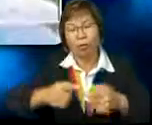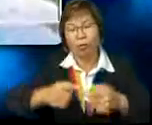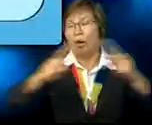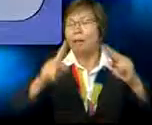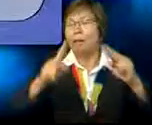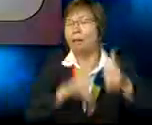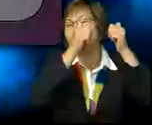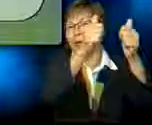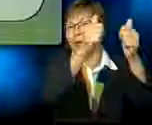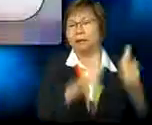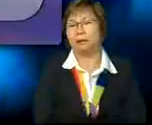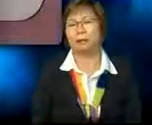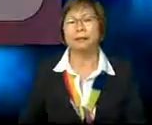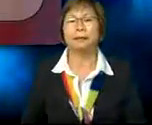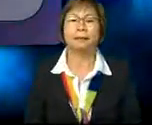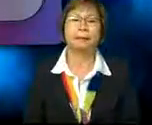sekali.